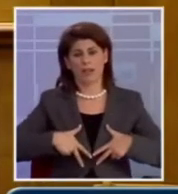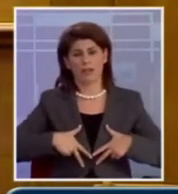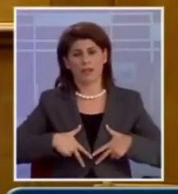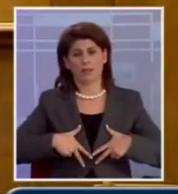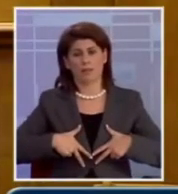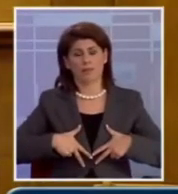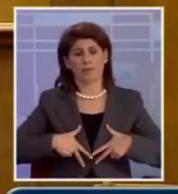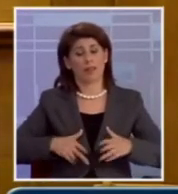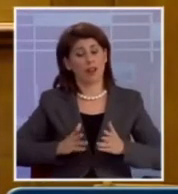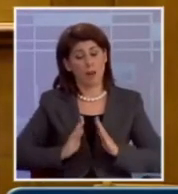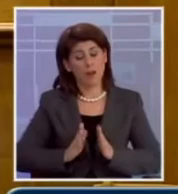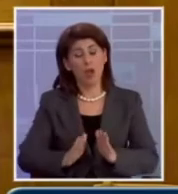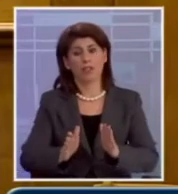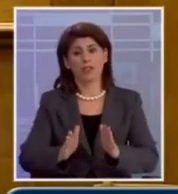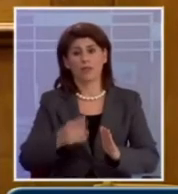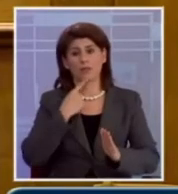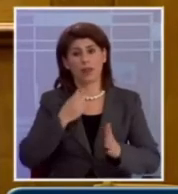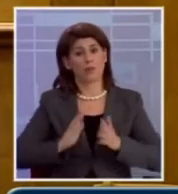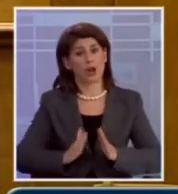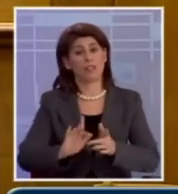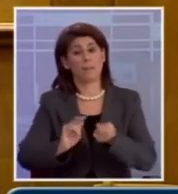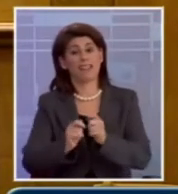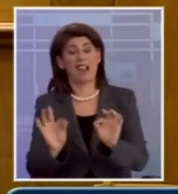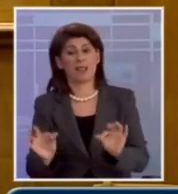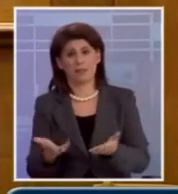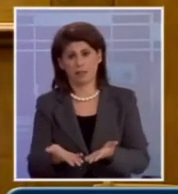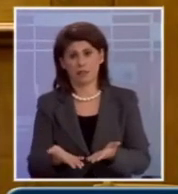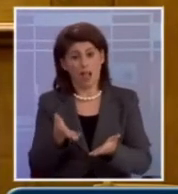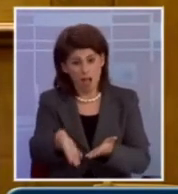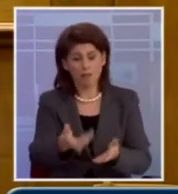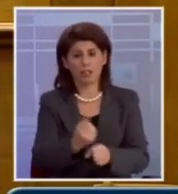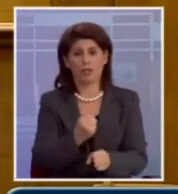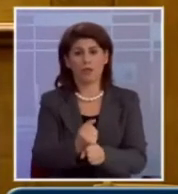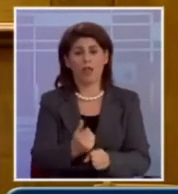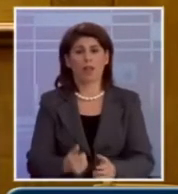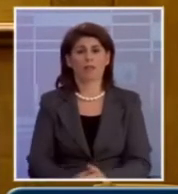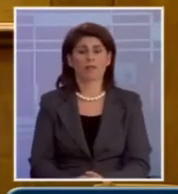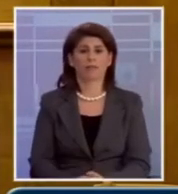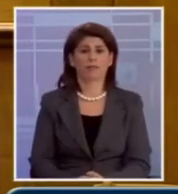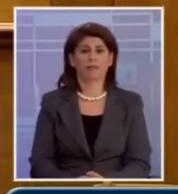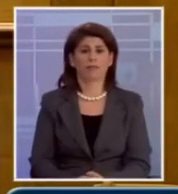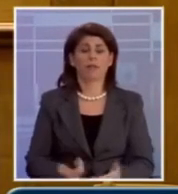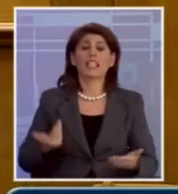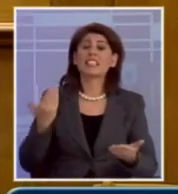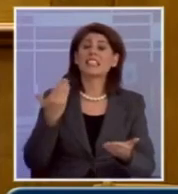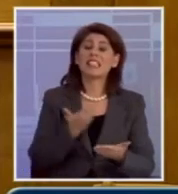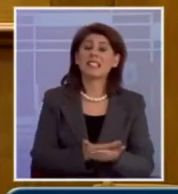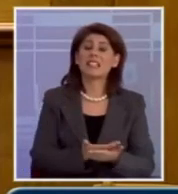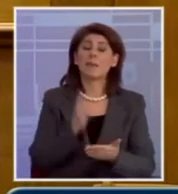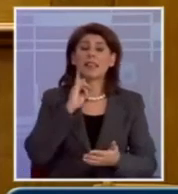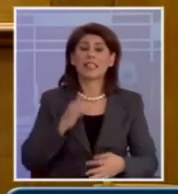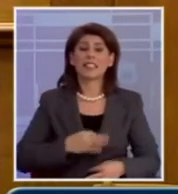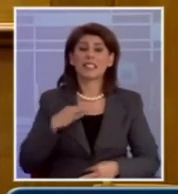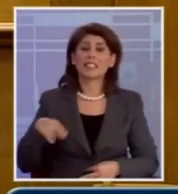να προωθήσει λέγοντας ότι προωθεί μεταρρυθμίσεις. Ζητήσαμε Κυρίες και